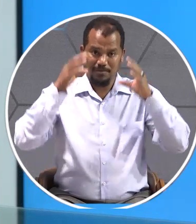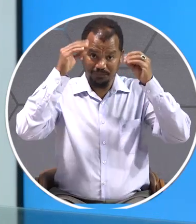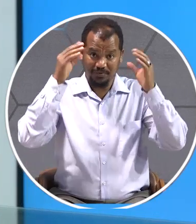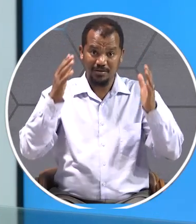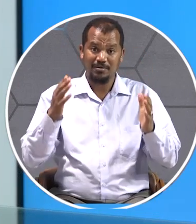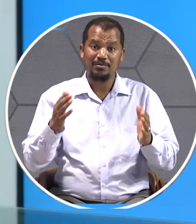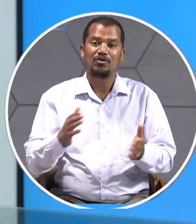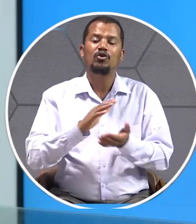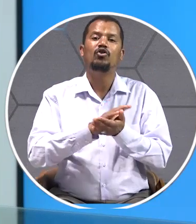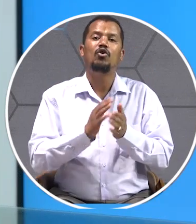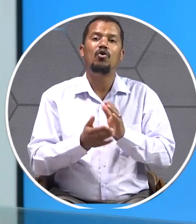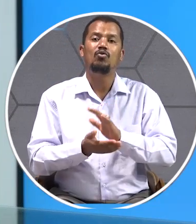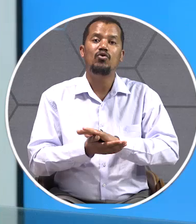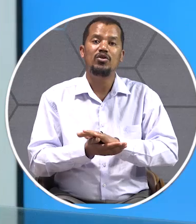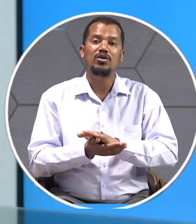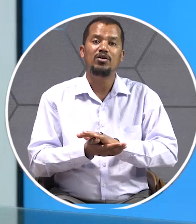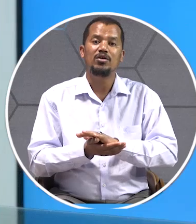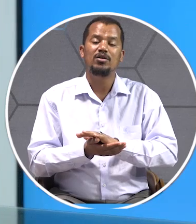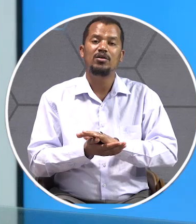መምህር እንደሆንኩኝ ያው